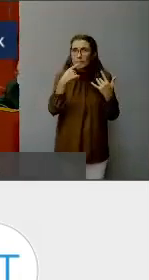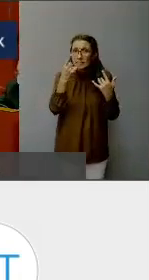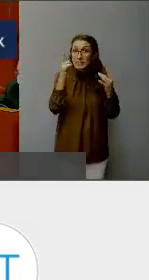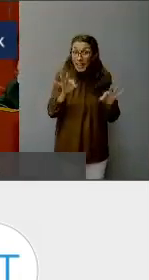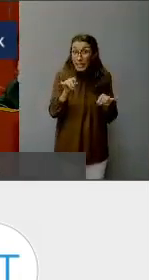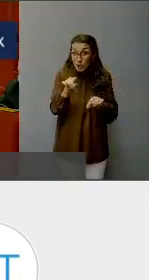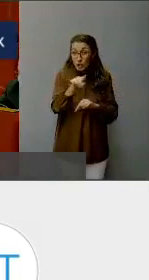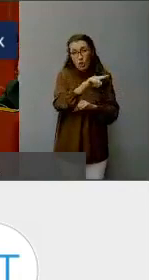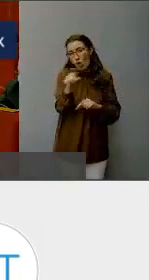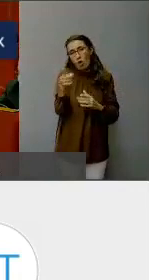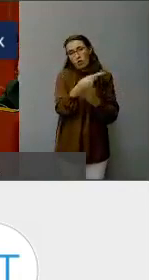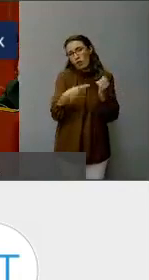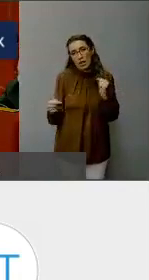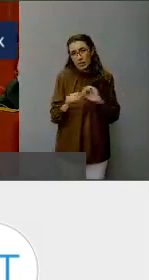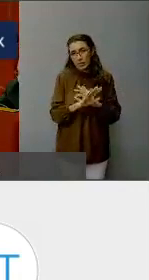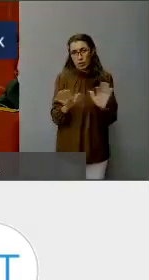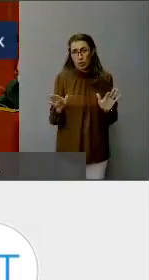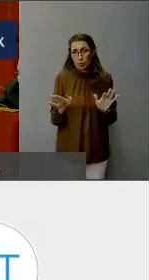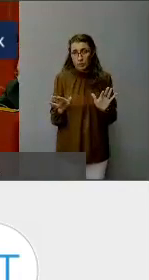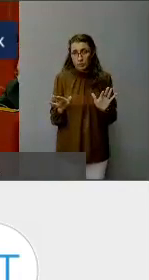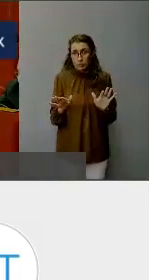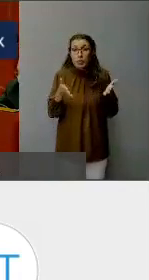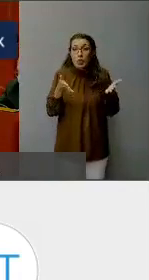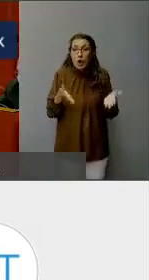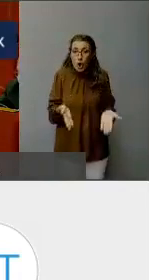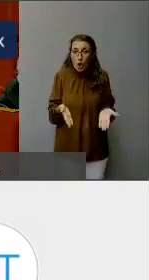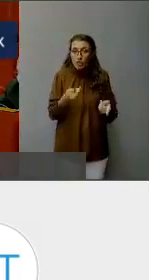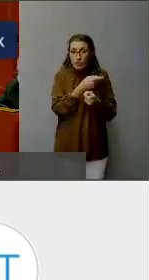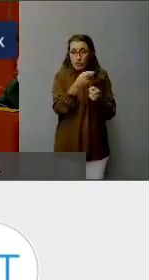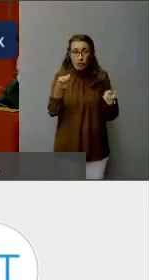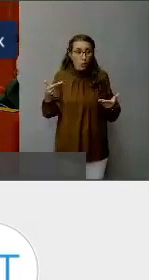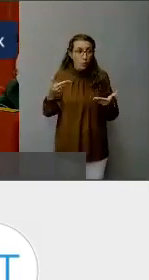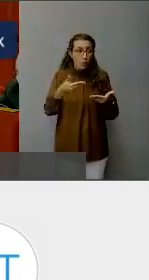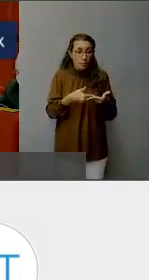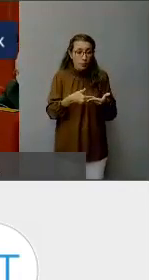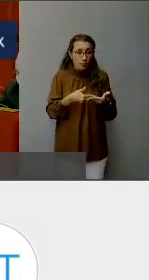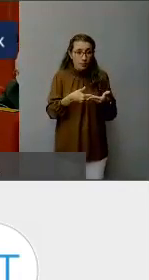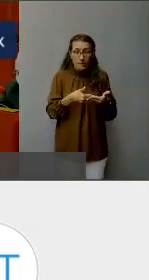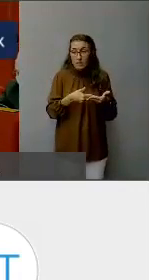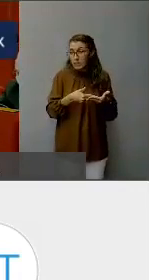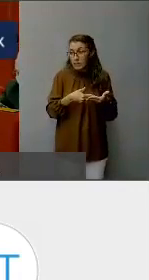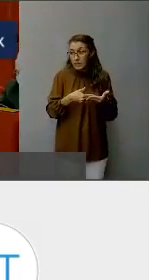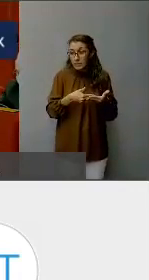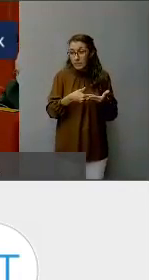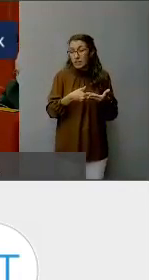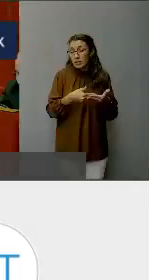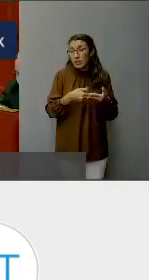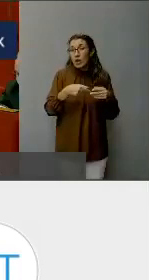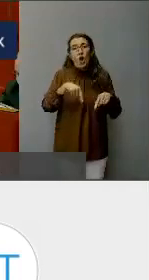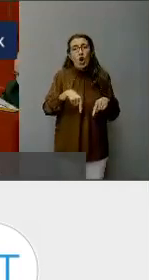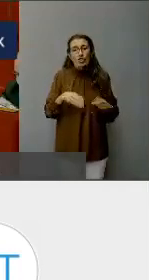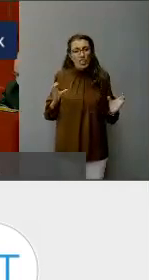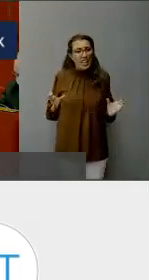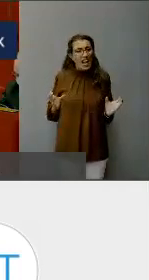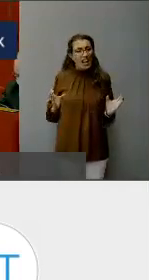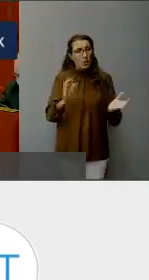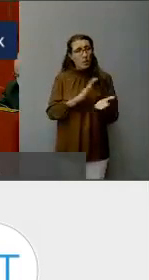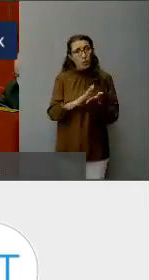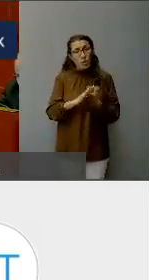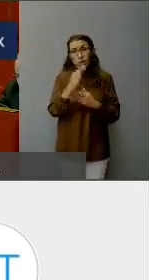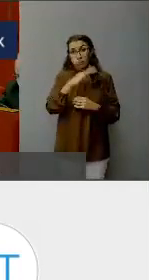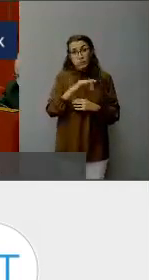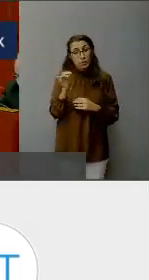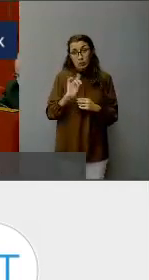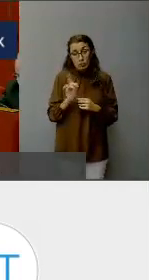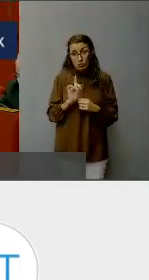e quindi oggi ci proponete davanti al fatto che non riuscite a pulire le caditoie di fare una